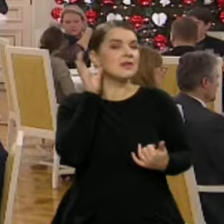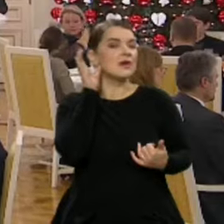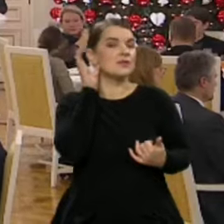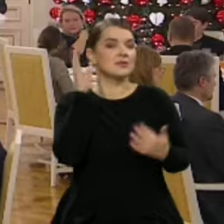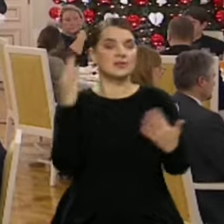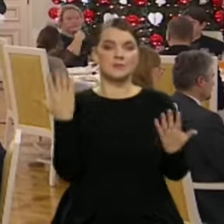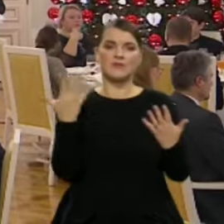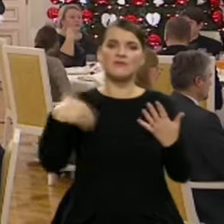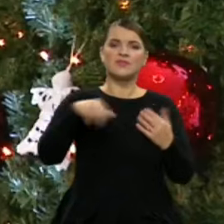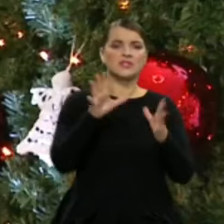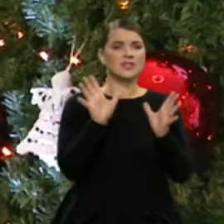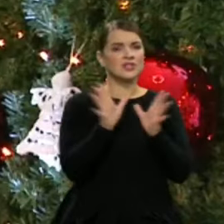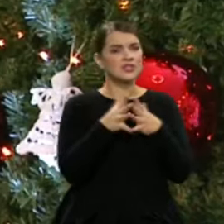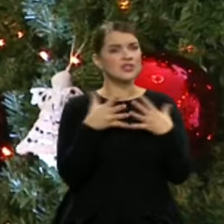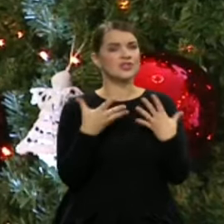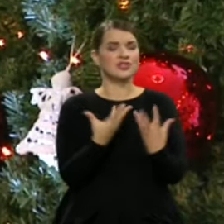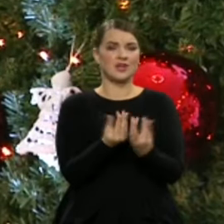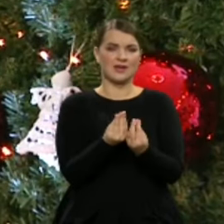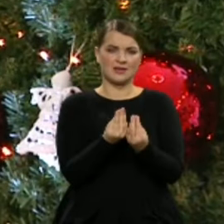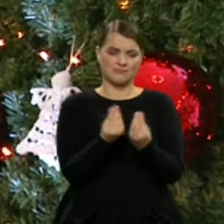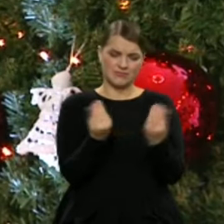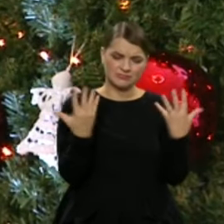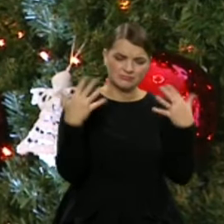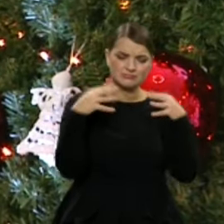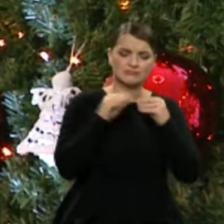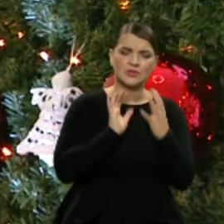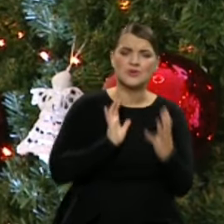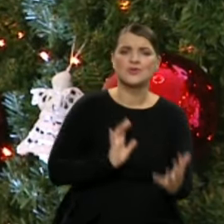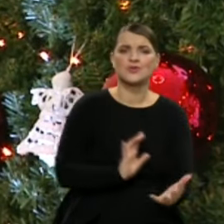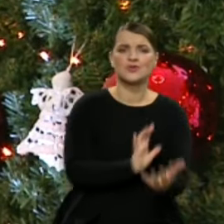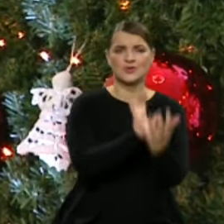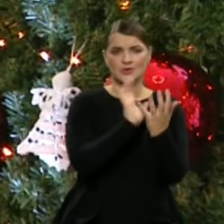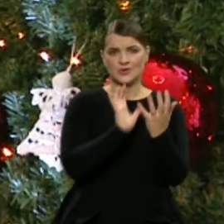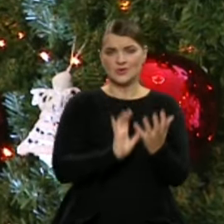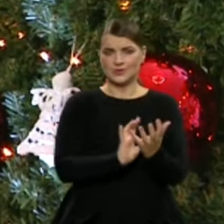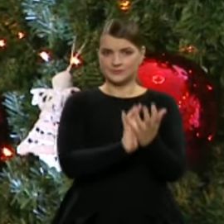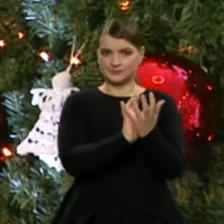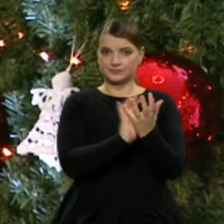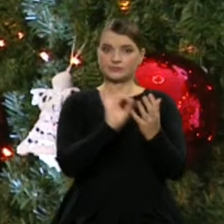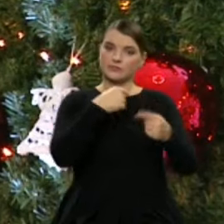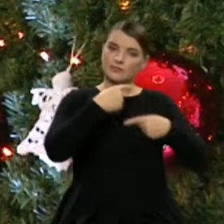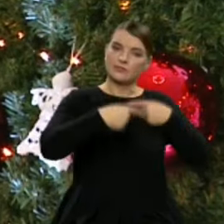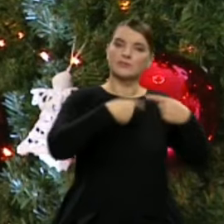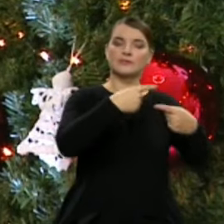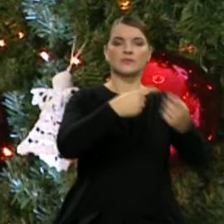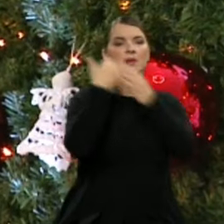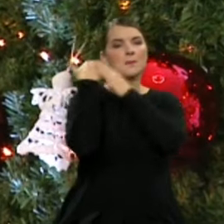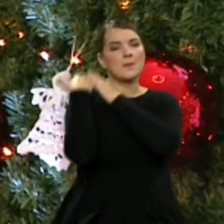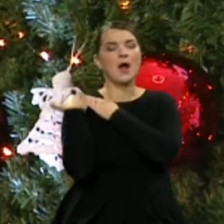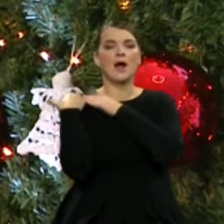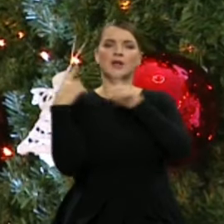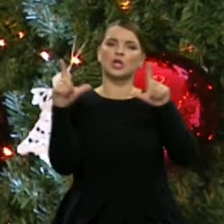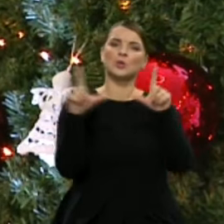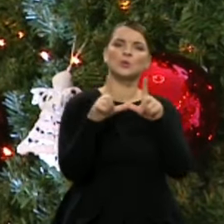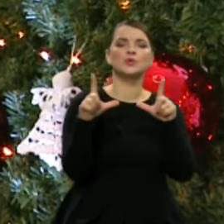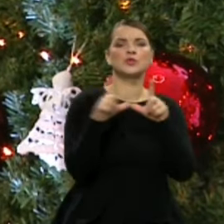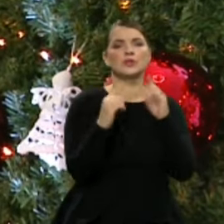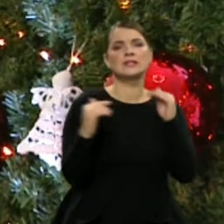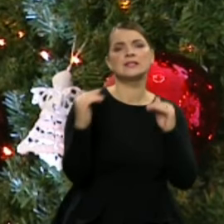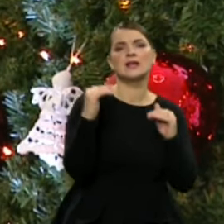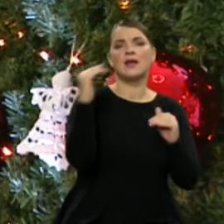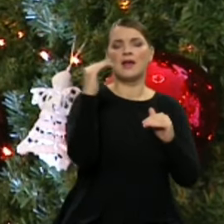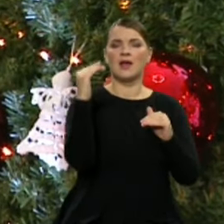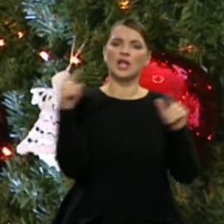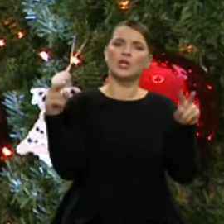šeima, visu savimi, savo tikrimu per mums patikėtas tarnystės, užduotis, pareigas, statusus, galimybės bei